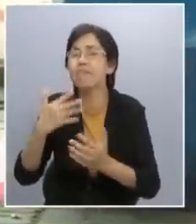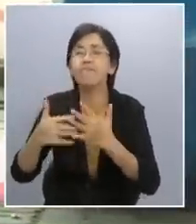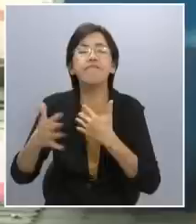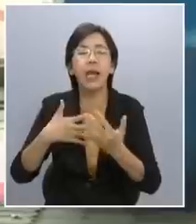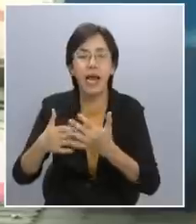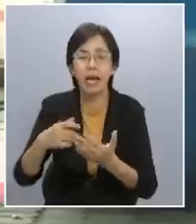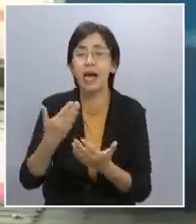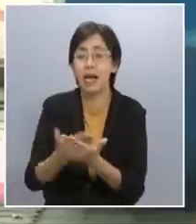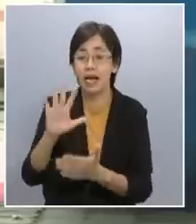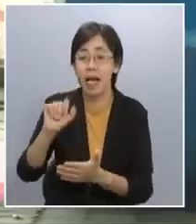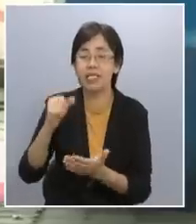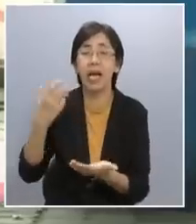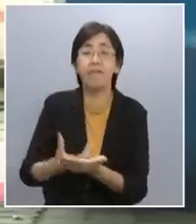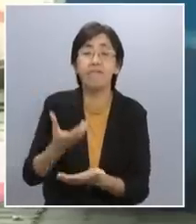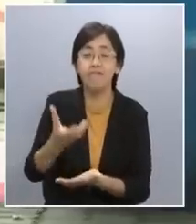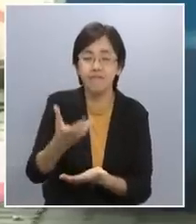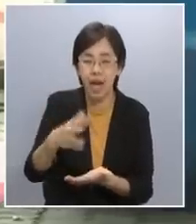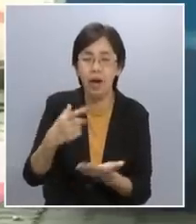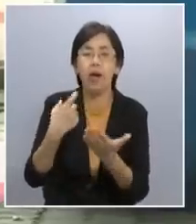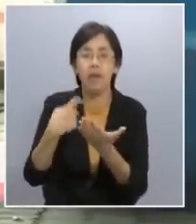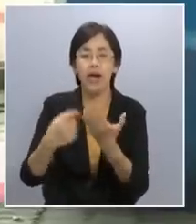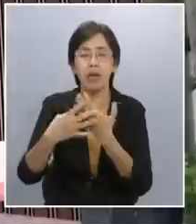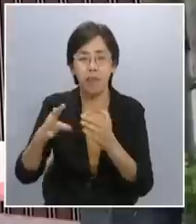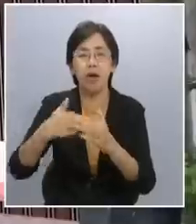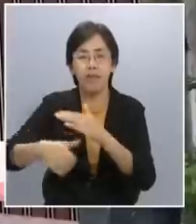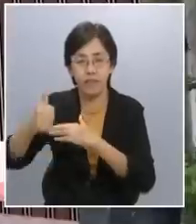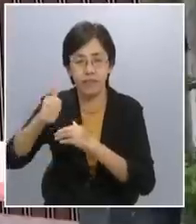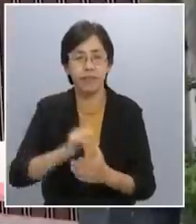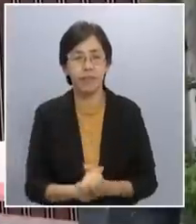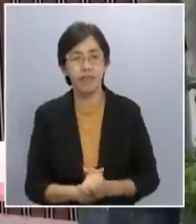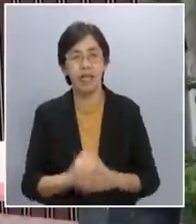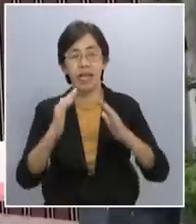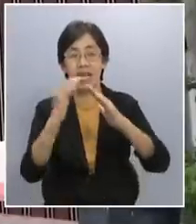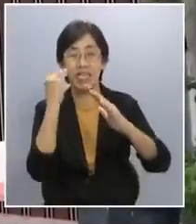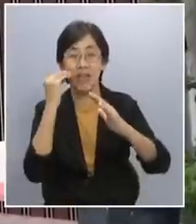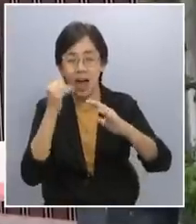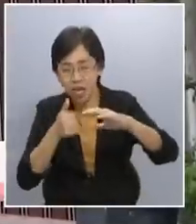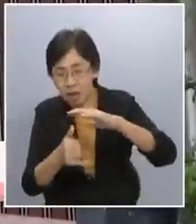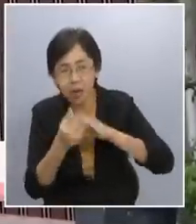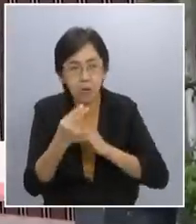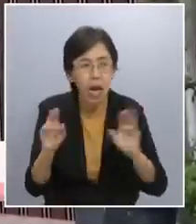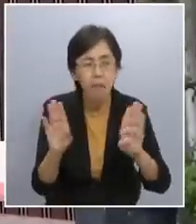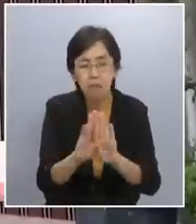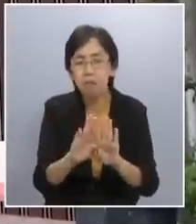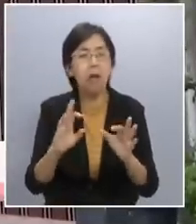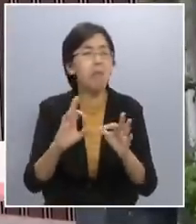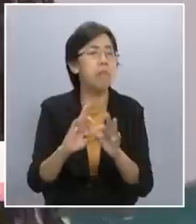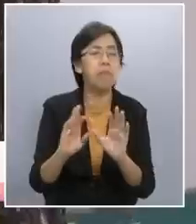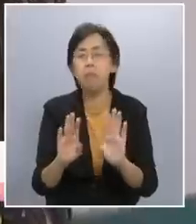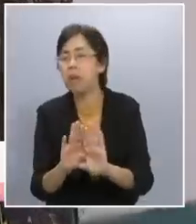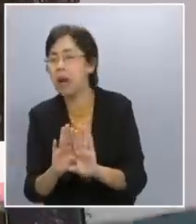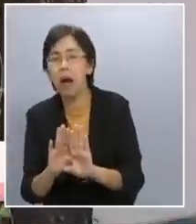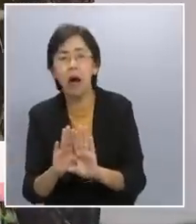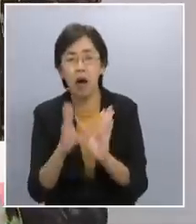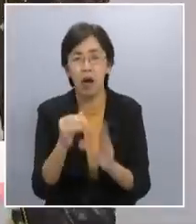ค่ะและเมื่อช่วงเช้าที่ผ่านมาทีมข่าวก็ลงพื้นที่บ้านจุดเกิดเหตุนะคะบ้านถูกปิดเงียบค่ะมีแม่บ้านอยู่ข้างใน